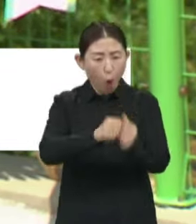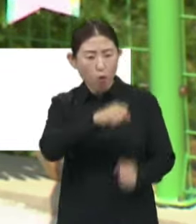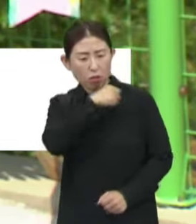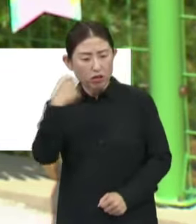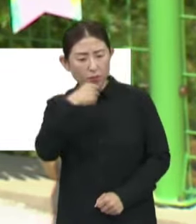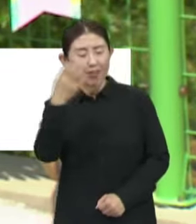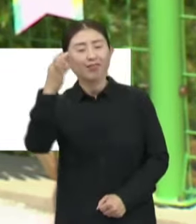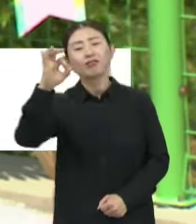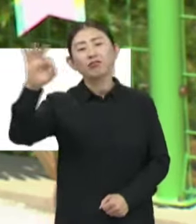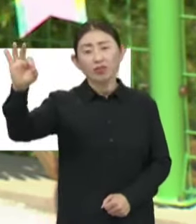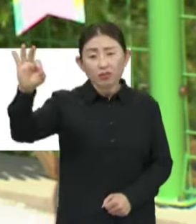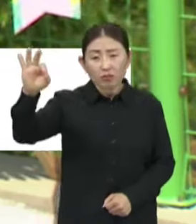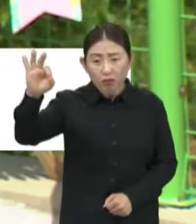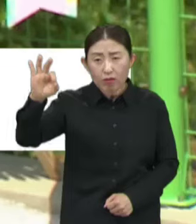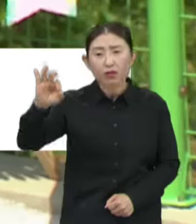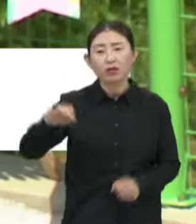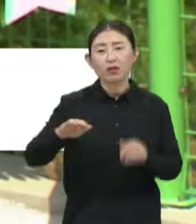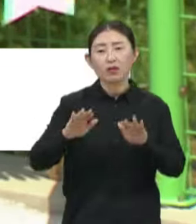걸 인정하셔서